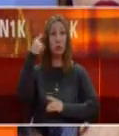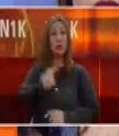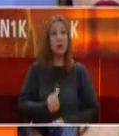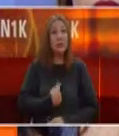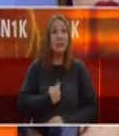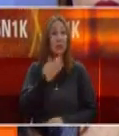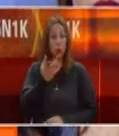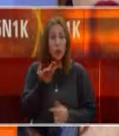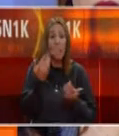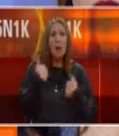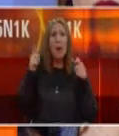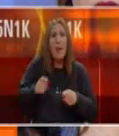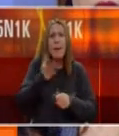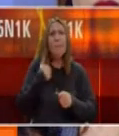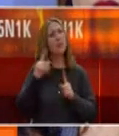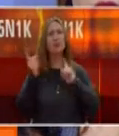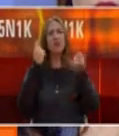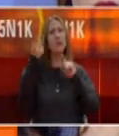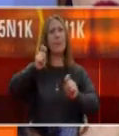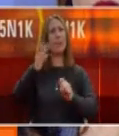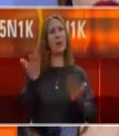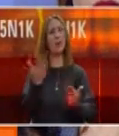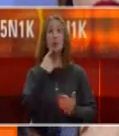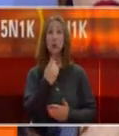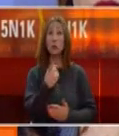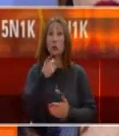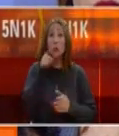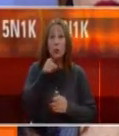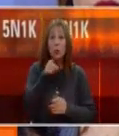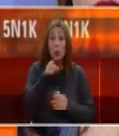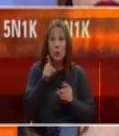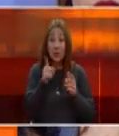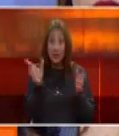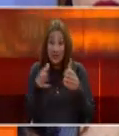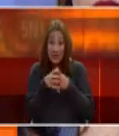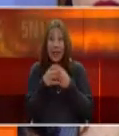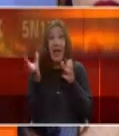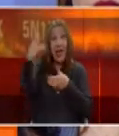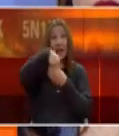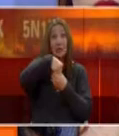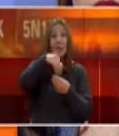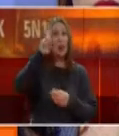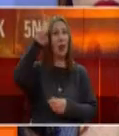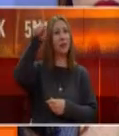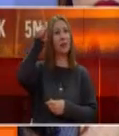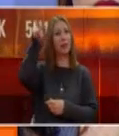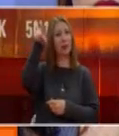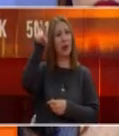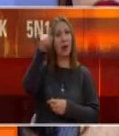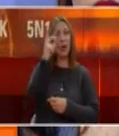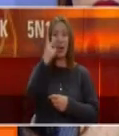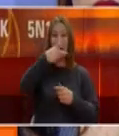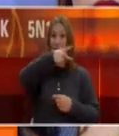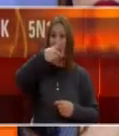ki ben de yapabilirim, daha başka şeyler de yapabilirim. Dolayısıyla bu hedefler kapsamında Galata'da ki iki